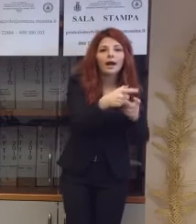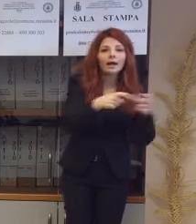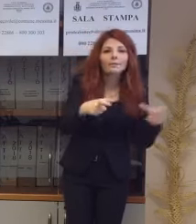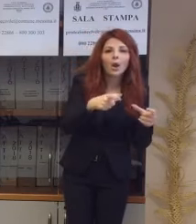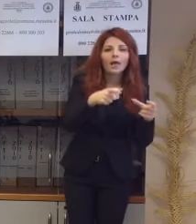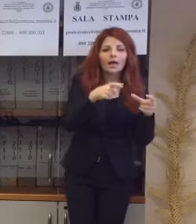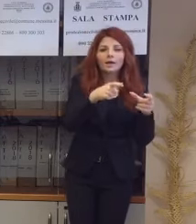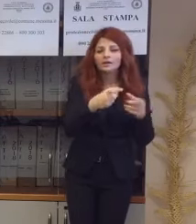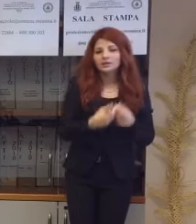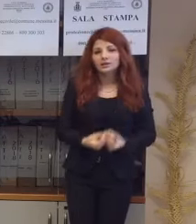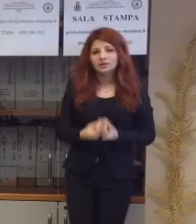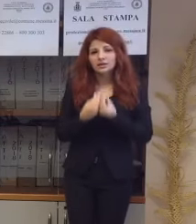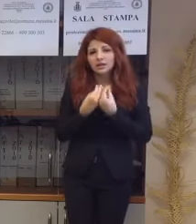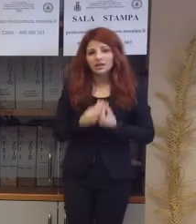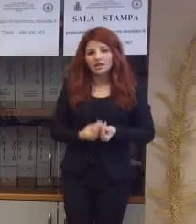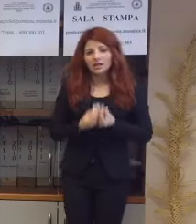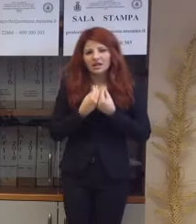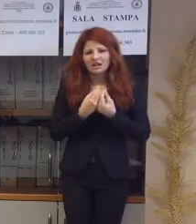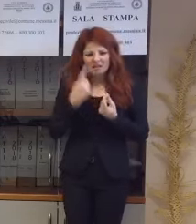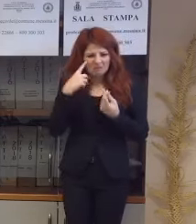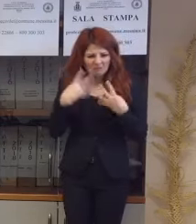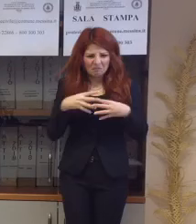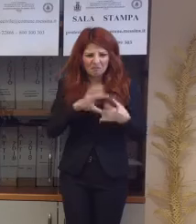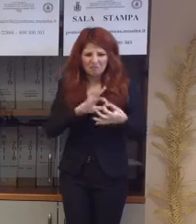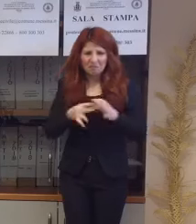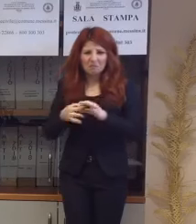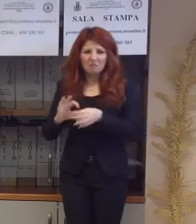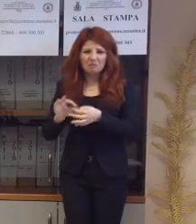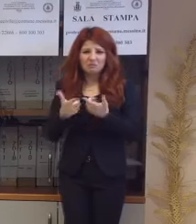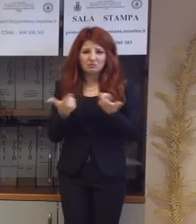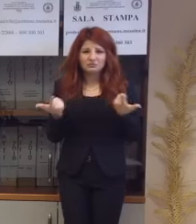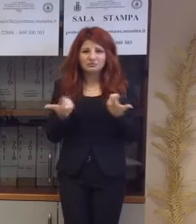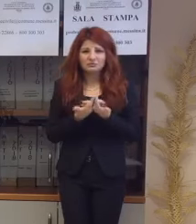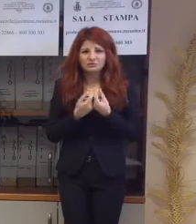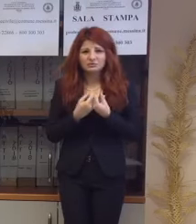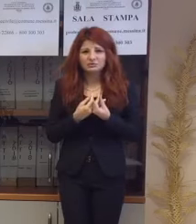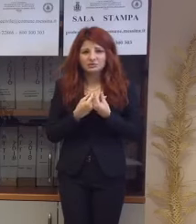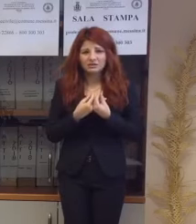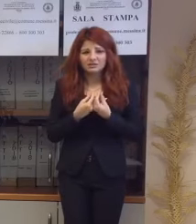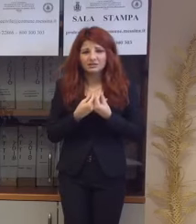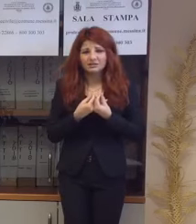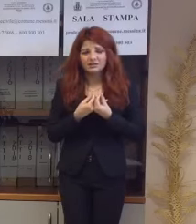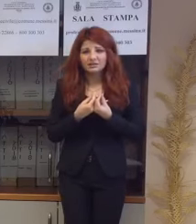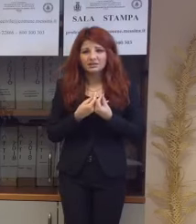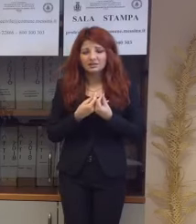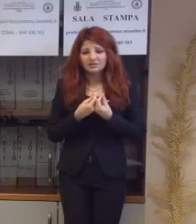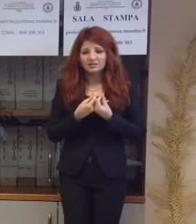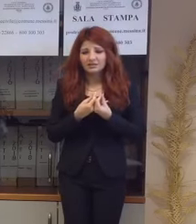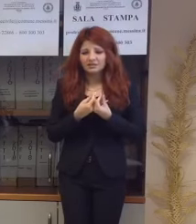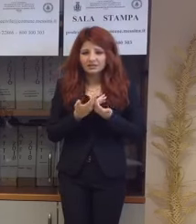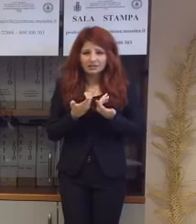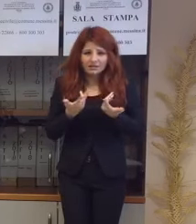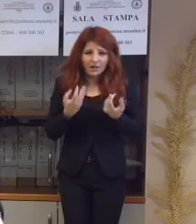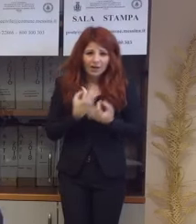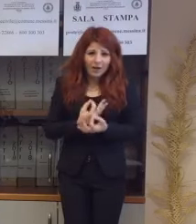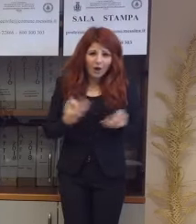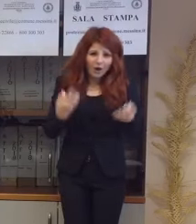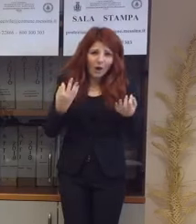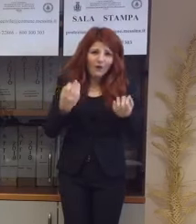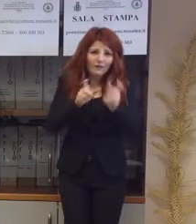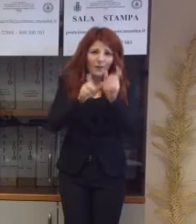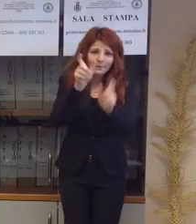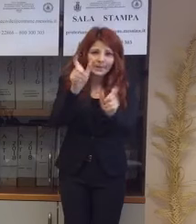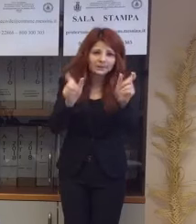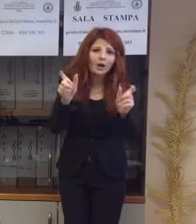e quant'altro? Ma che logica balorda è questa? Ed è ovvio che la gente, più giorni